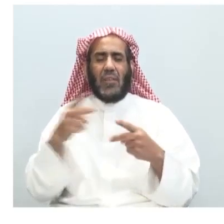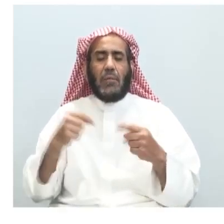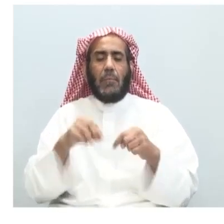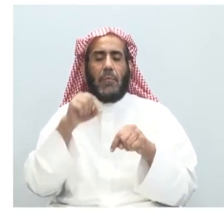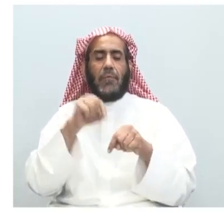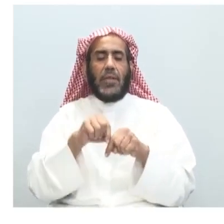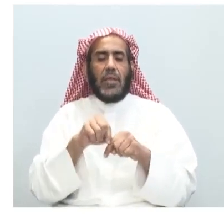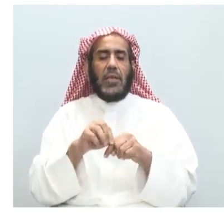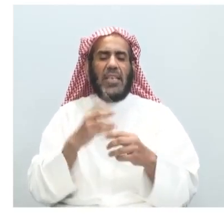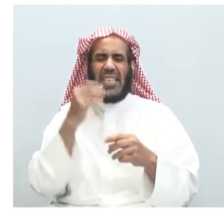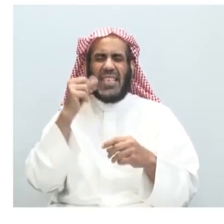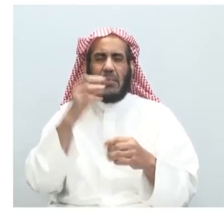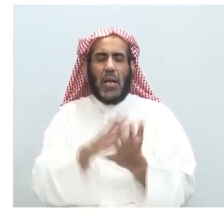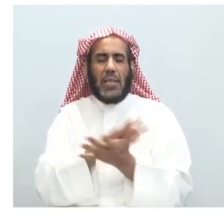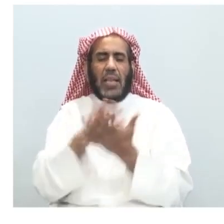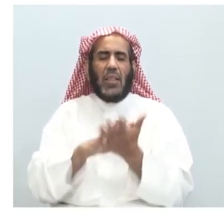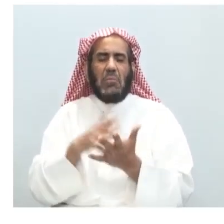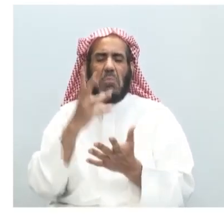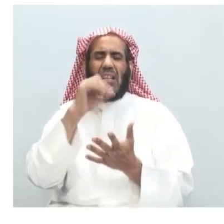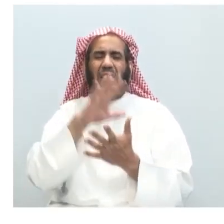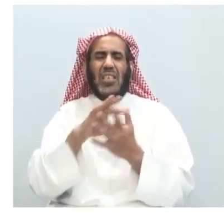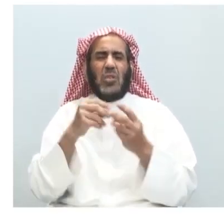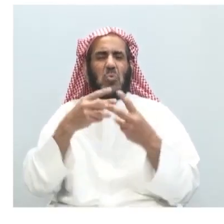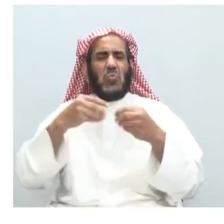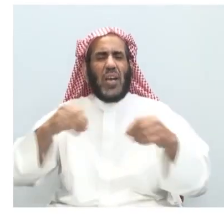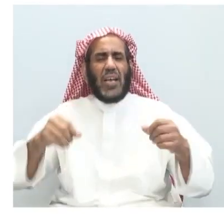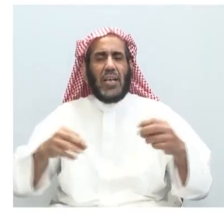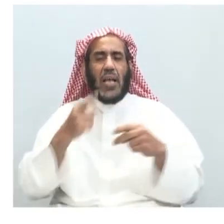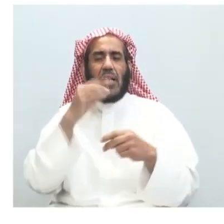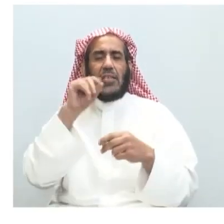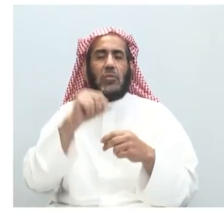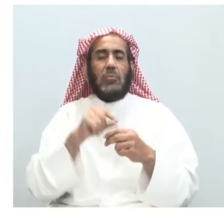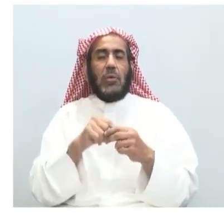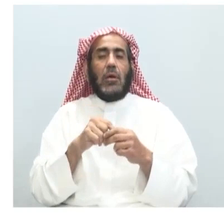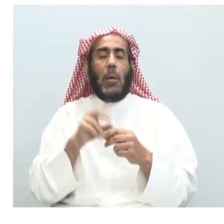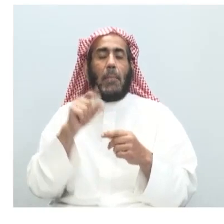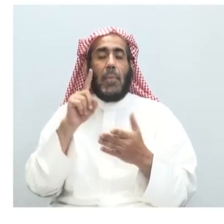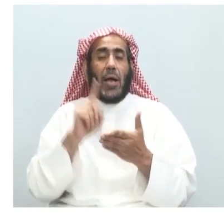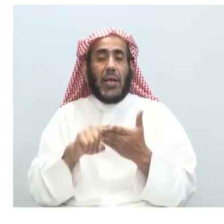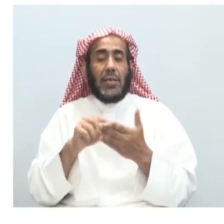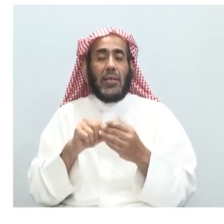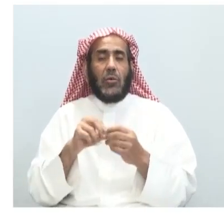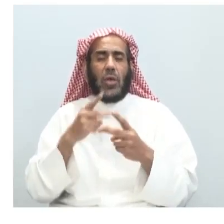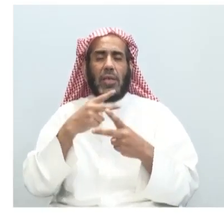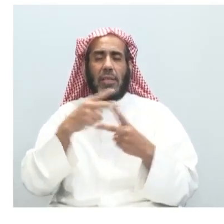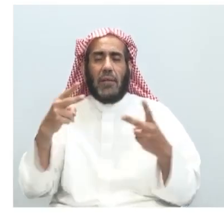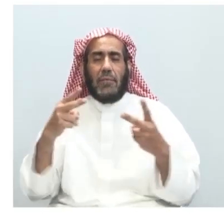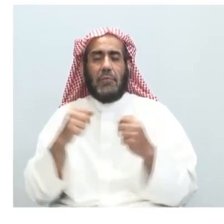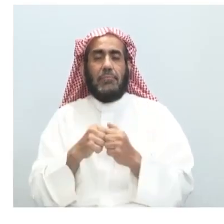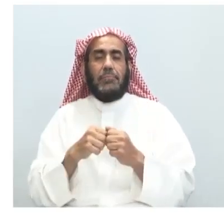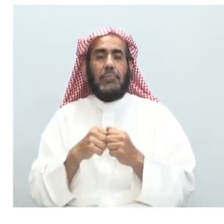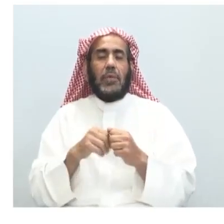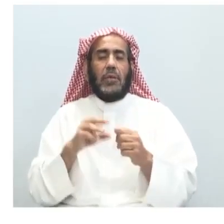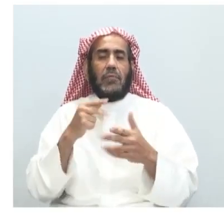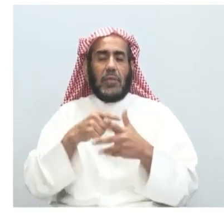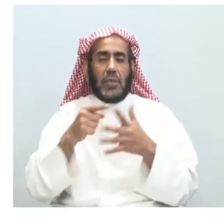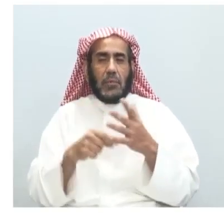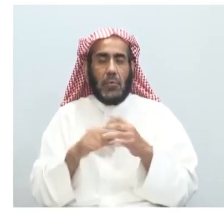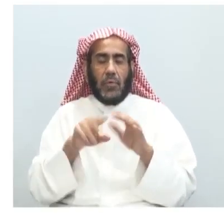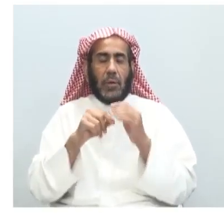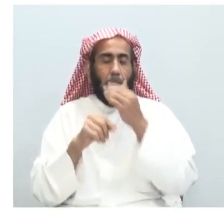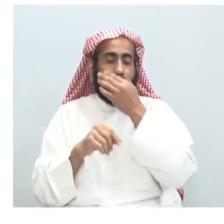الاختلاف في انزيمات الهضم لا تستطيع ان تفكك بما ان هناك اختلاف في الترتيب